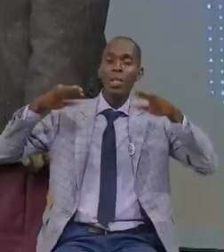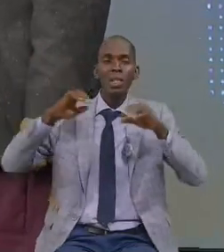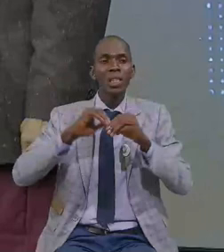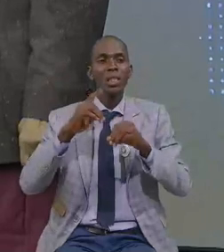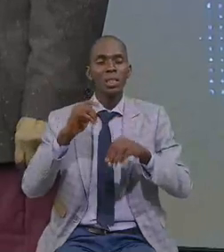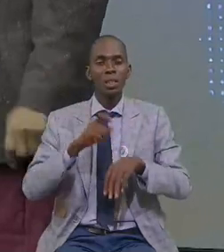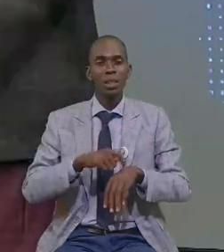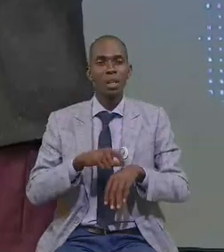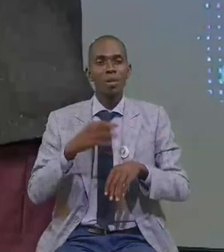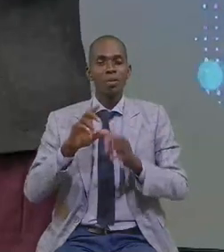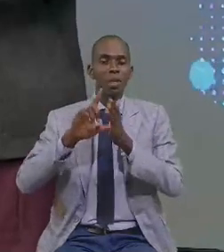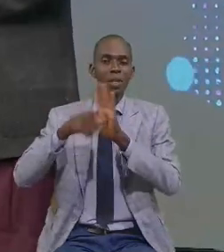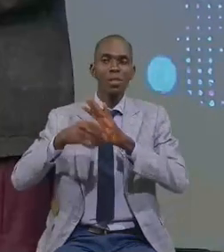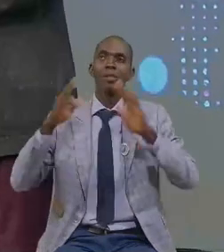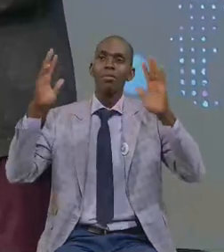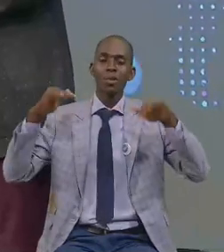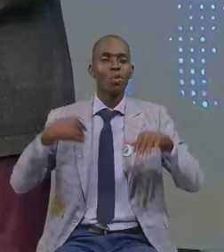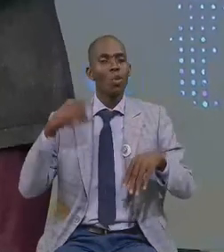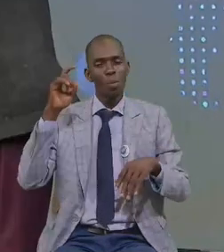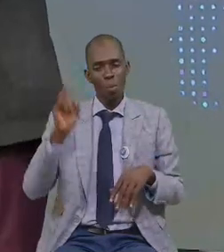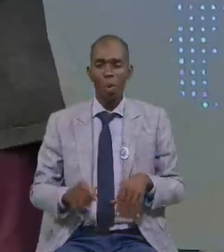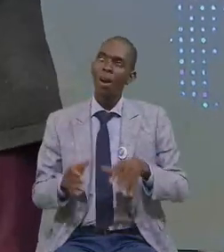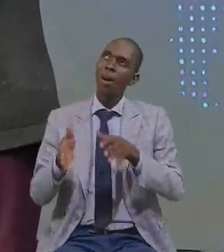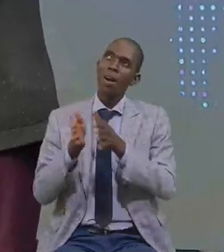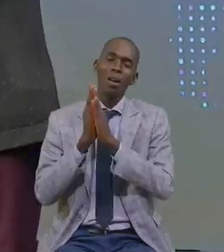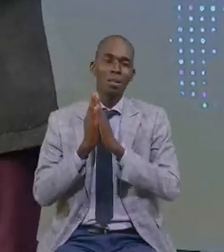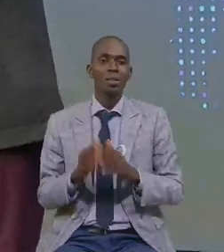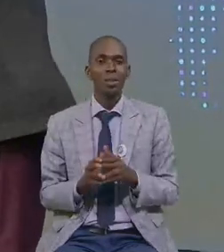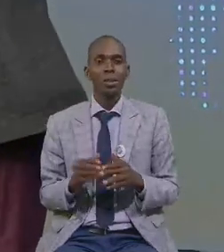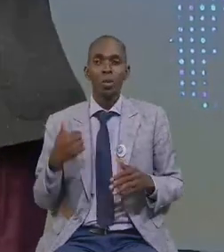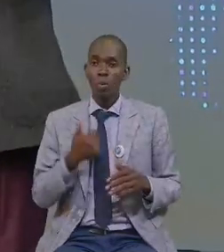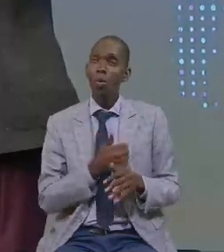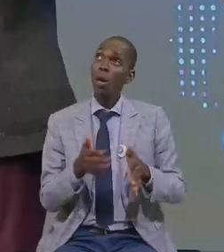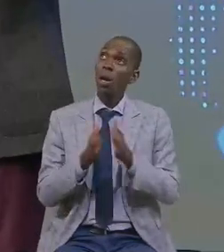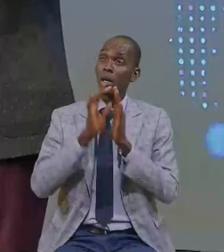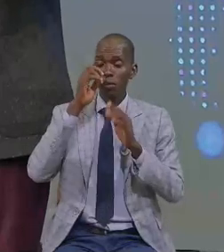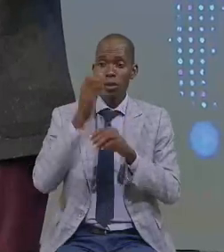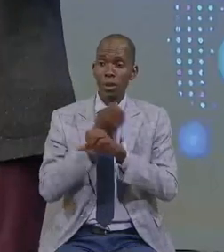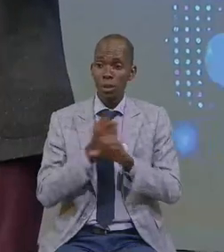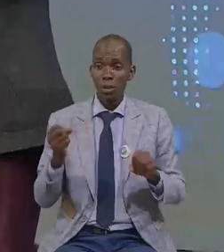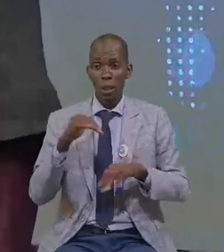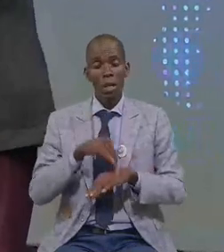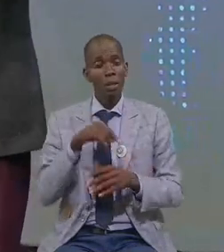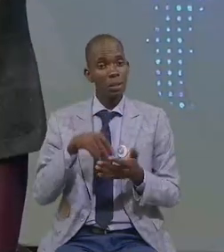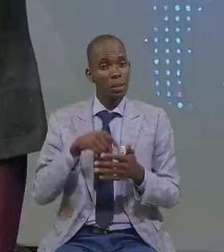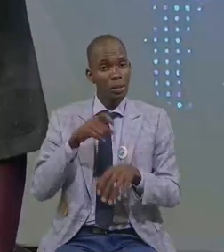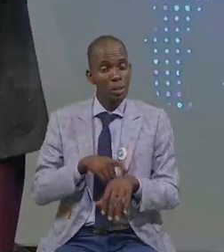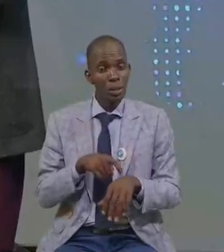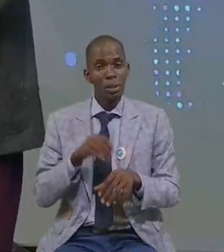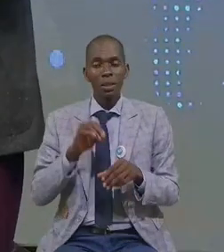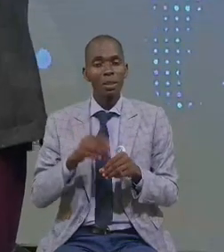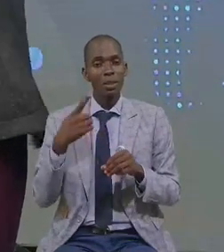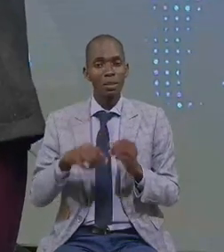la pluie du printemps. Nous devons demander, demandons le salut en ce temps-ci, à la